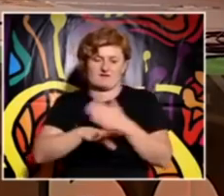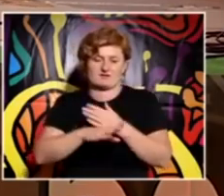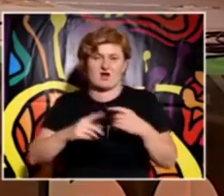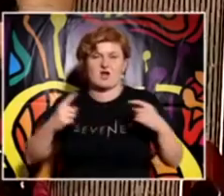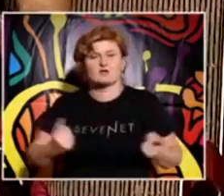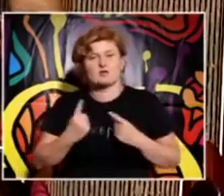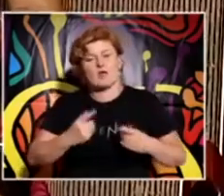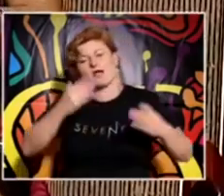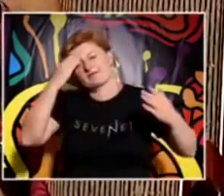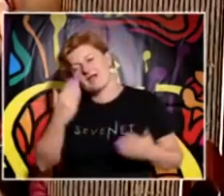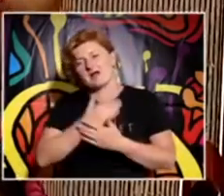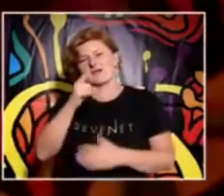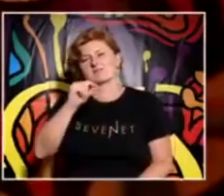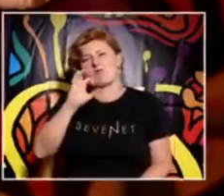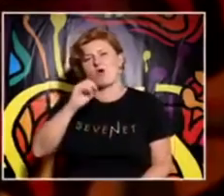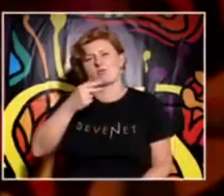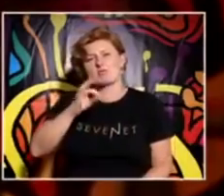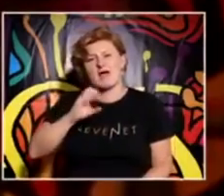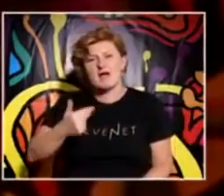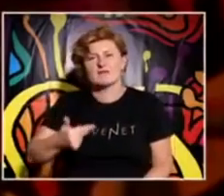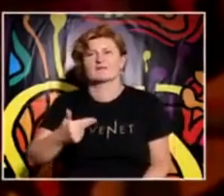spontaniczne w tym wypadku. On działał bardzo